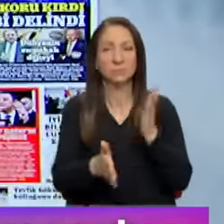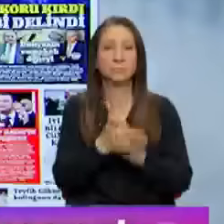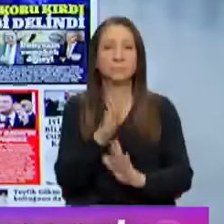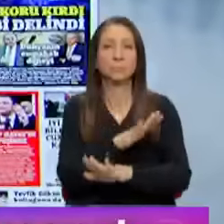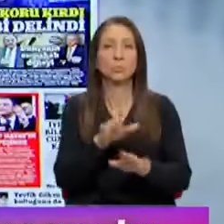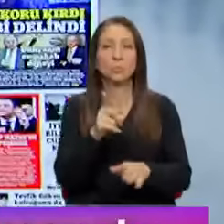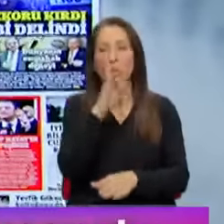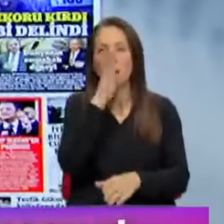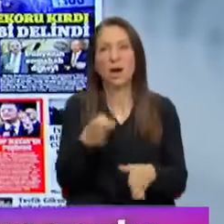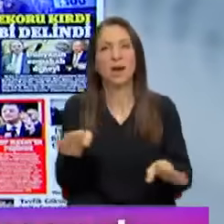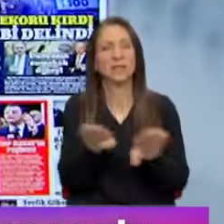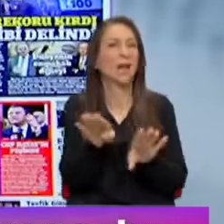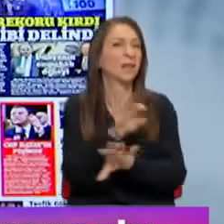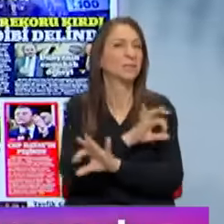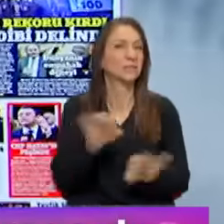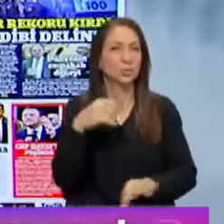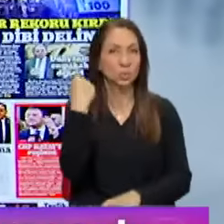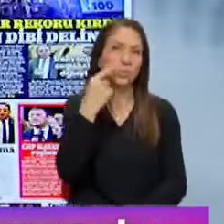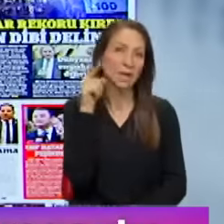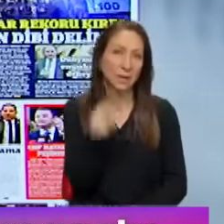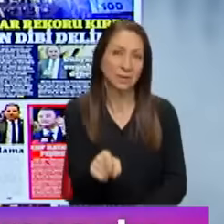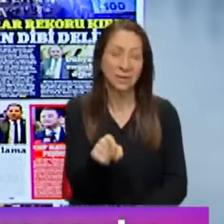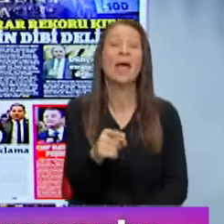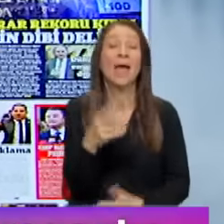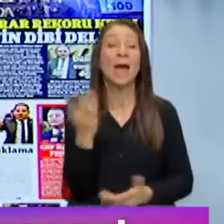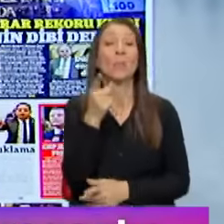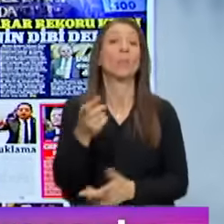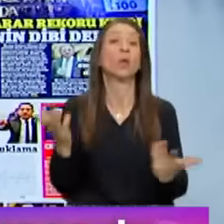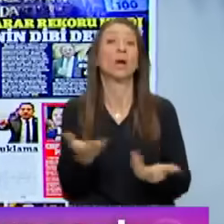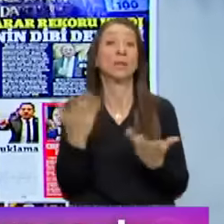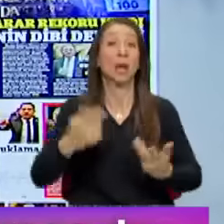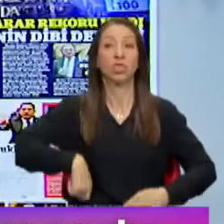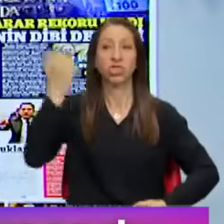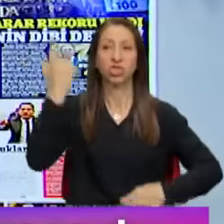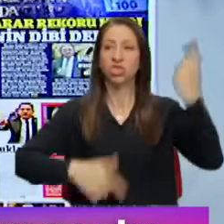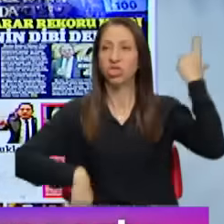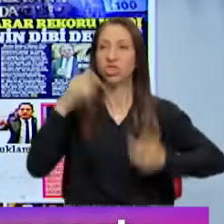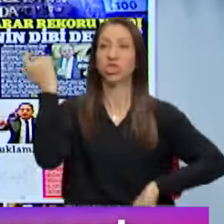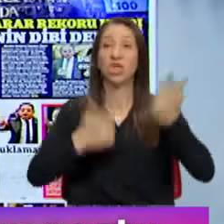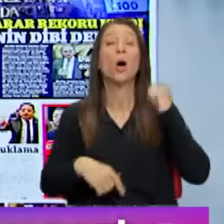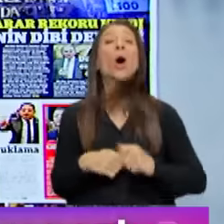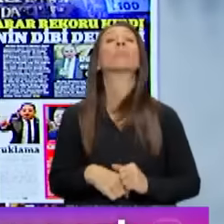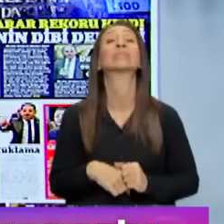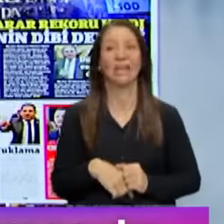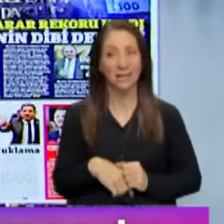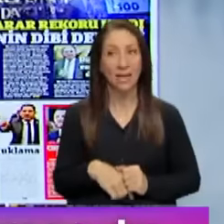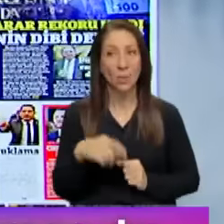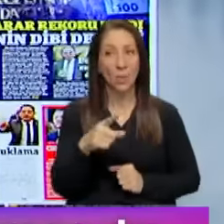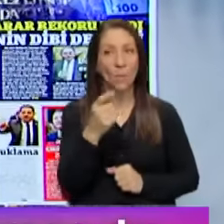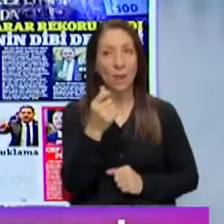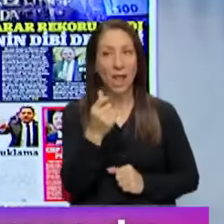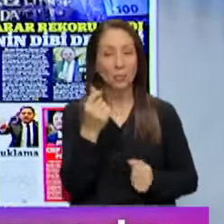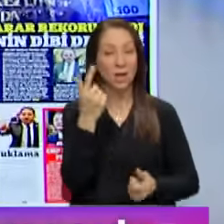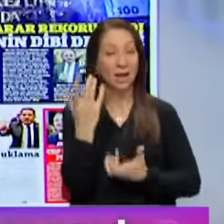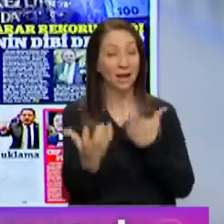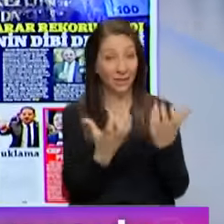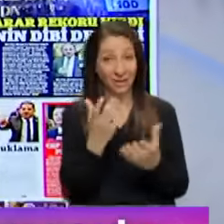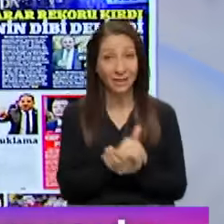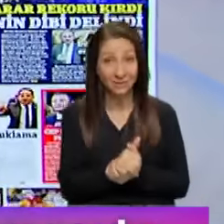bu adaletsizlik yüzünden. Eğer bu kadar har vurup harman savrulmasaydı bu paralar, bu